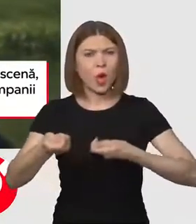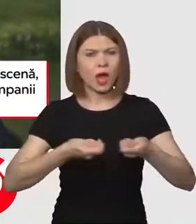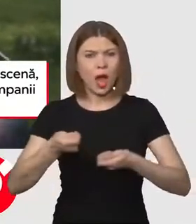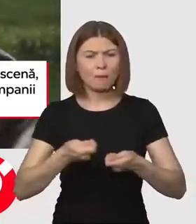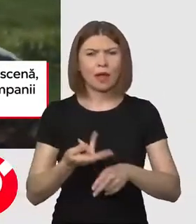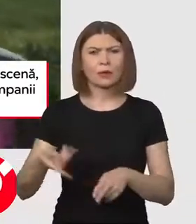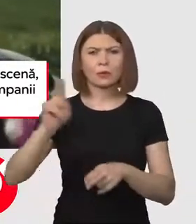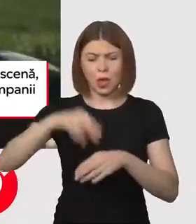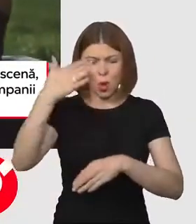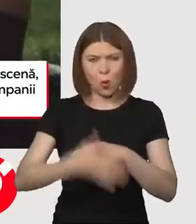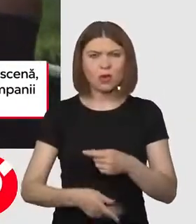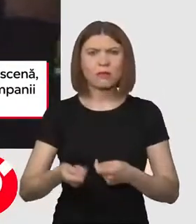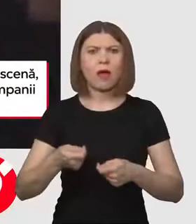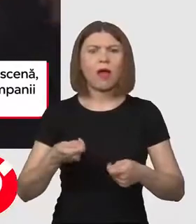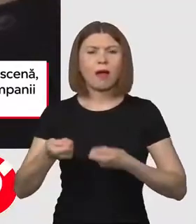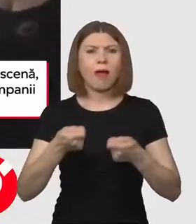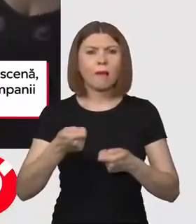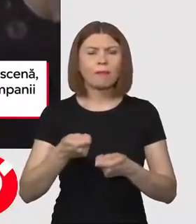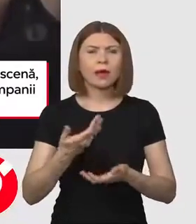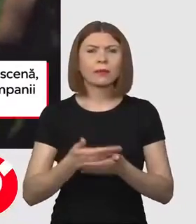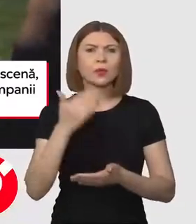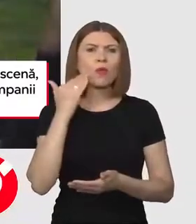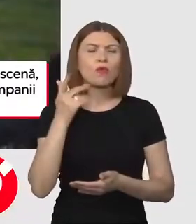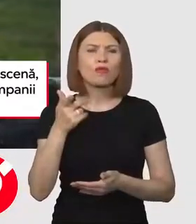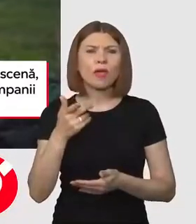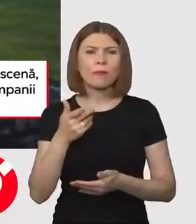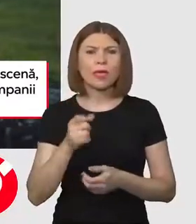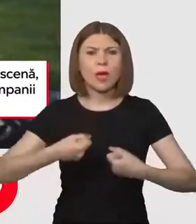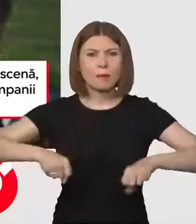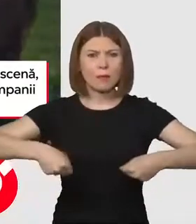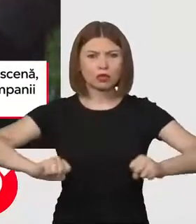peste campanii. Ultima sa campanie pentru care a folosit femei cu forme de motociclete, The Caramel Curves.